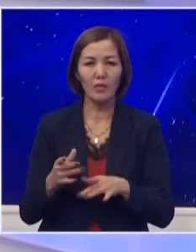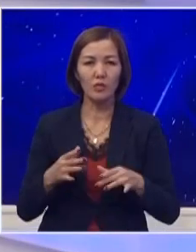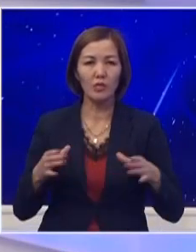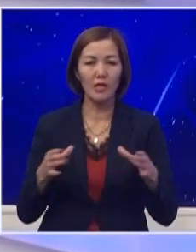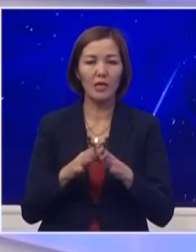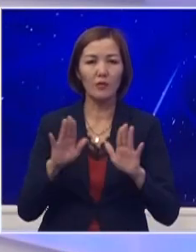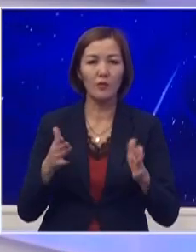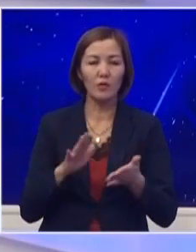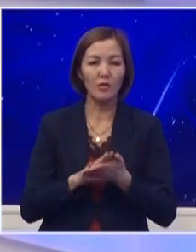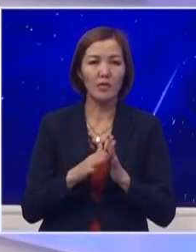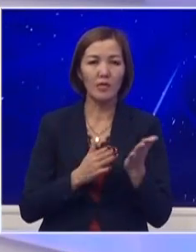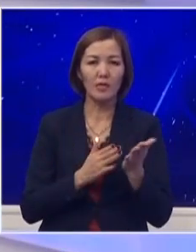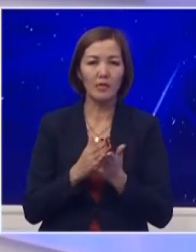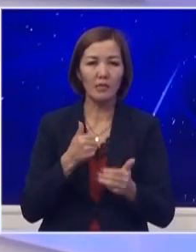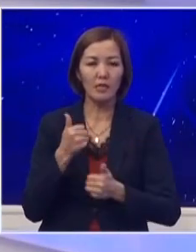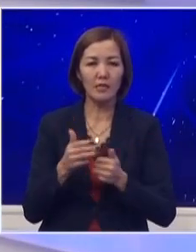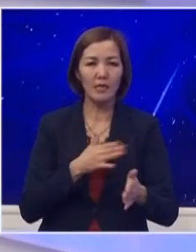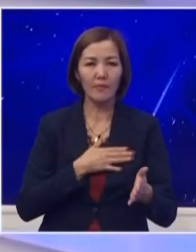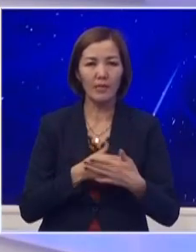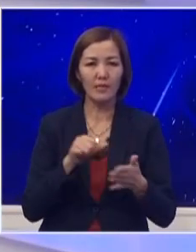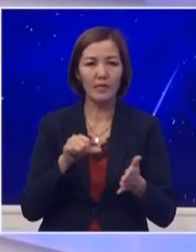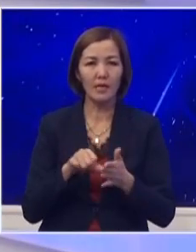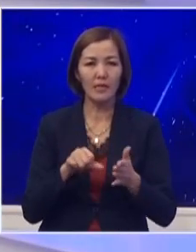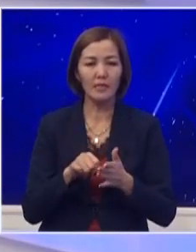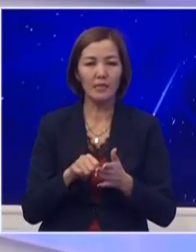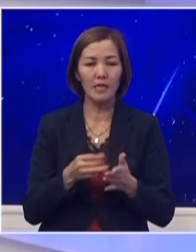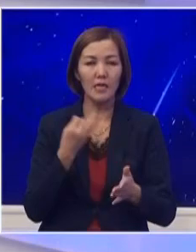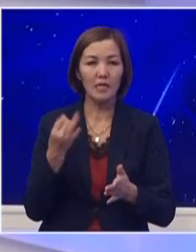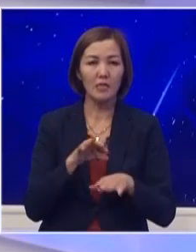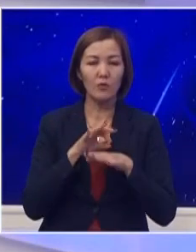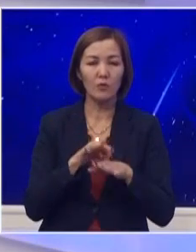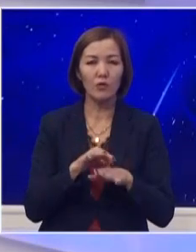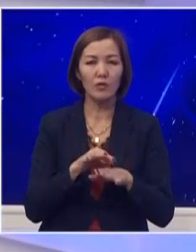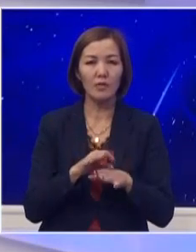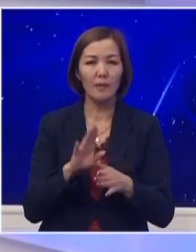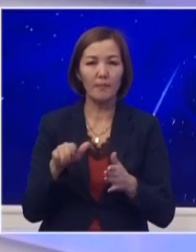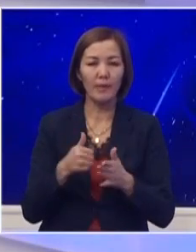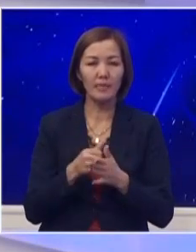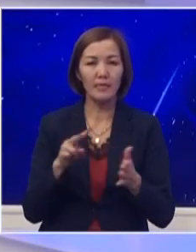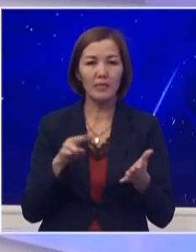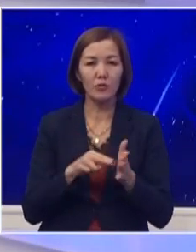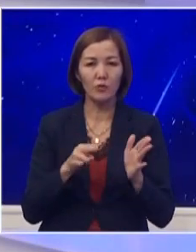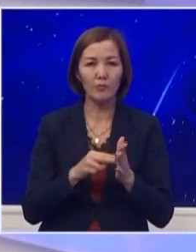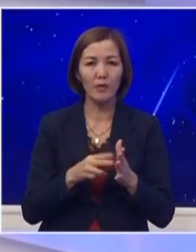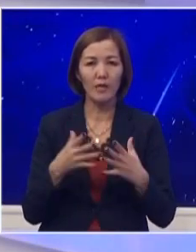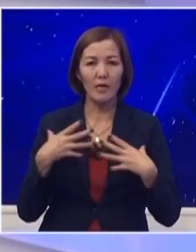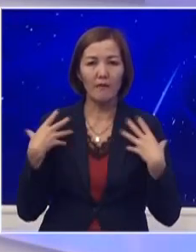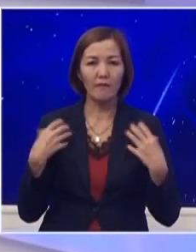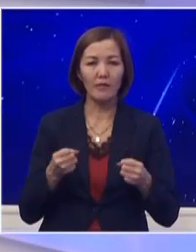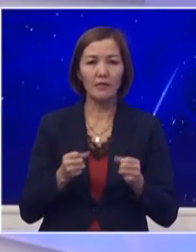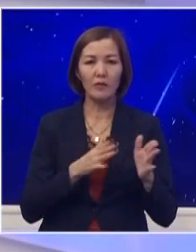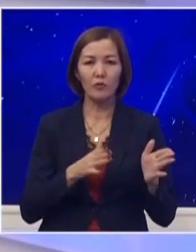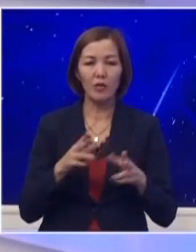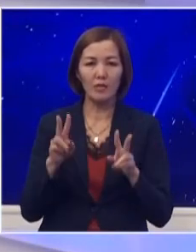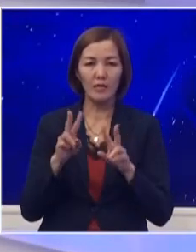жиналған төтенше жағдай қызметкерлері жарысқа белсене қатысып, сайысты тартысты өткізді. Мұндағы басты мақсат мамандардың физикалық